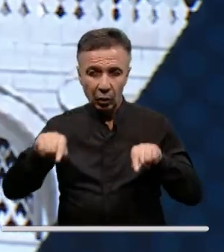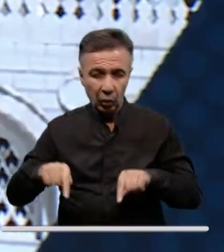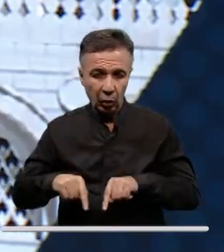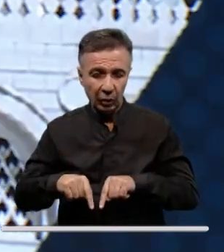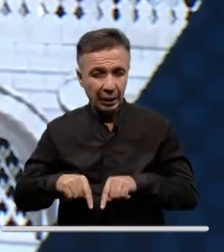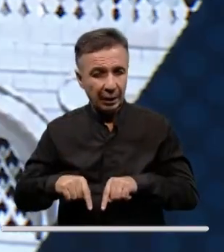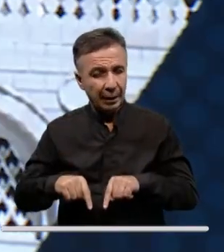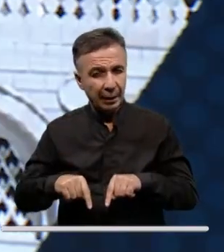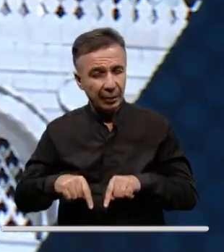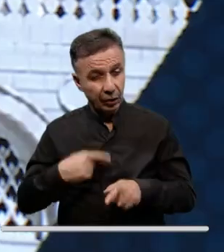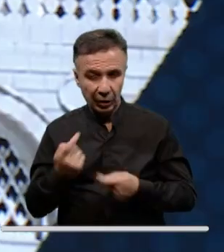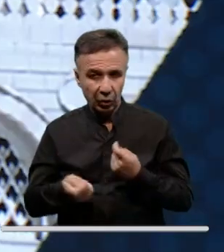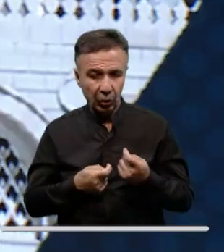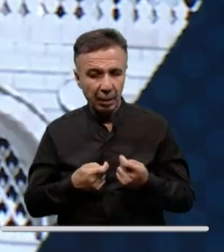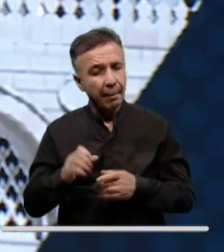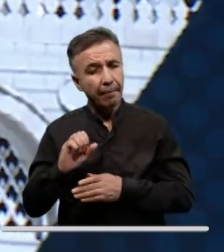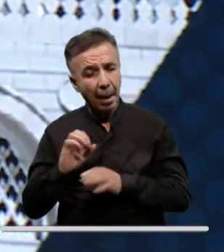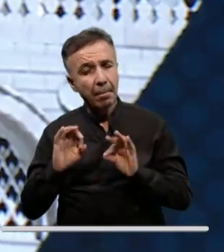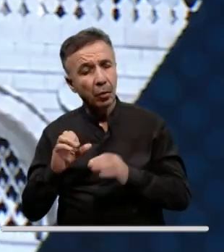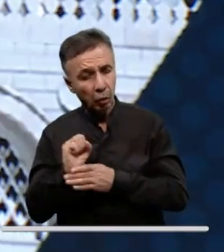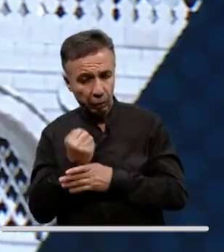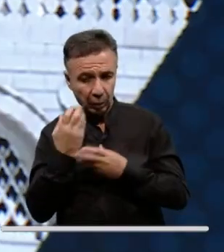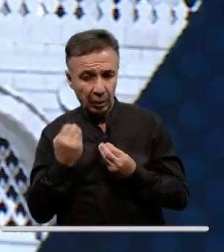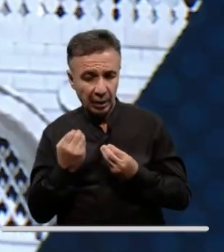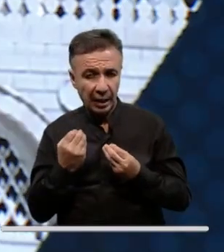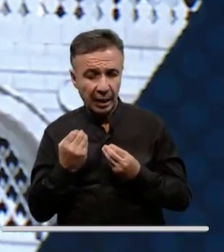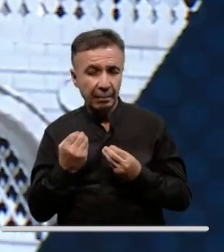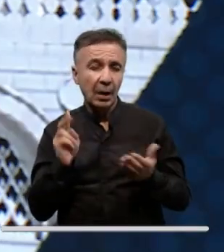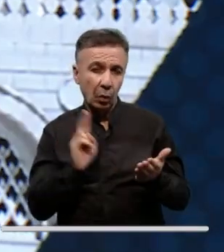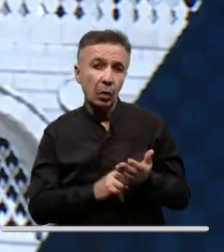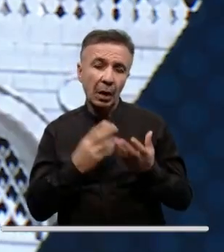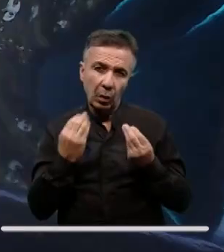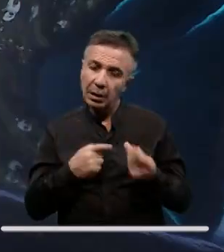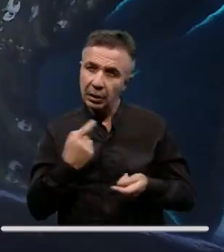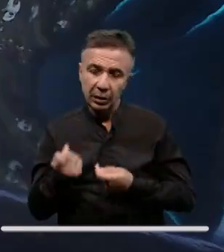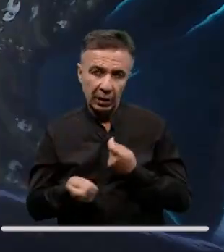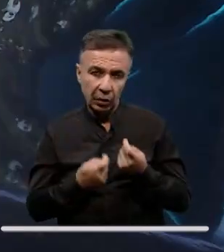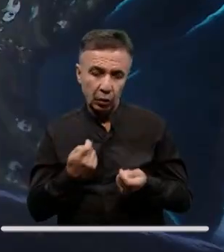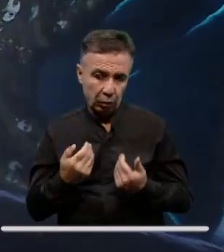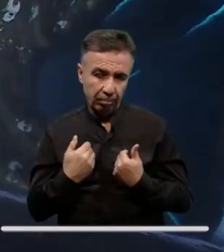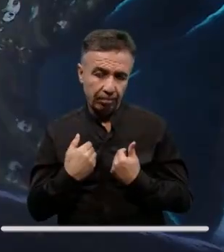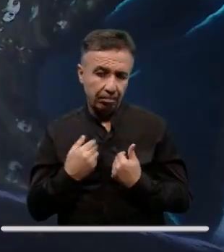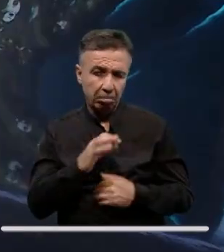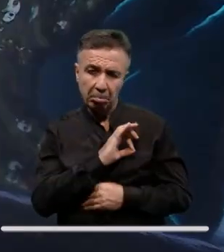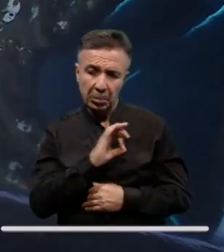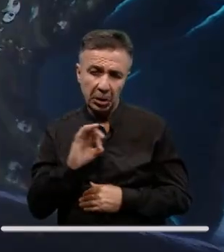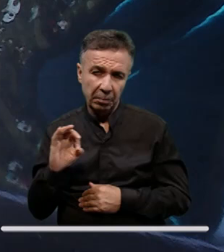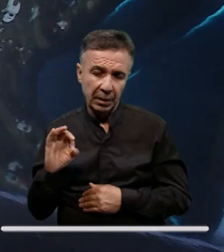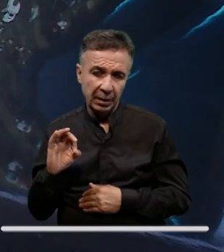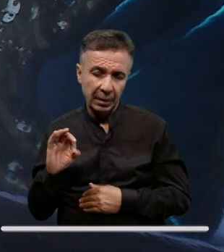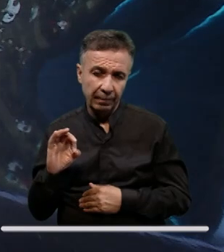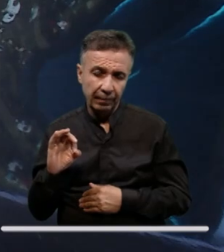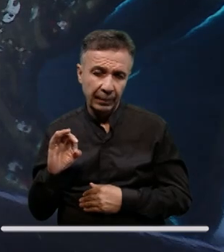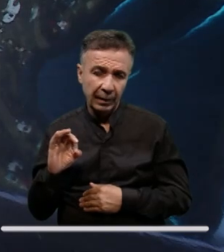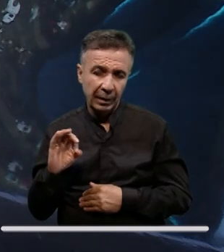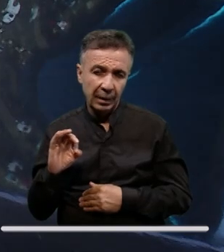günden beri hem uzman olarak hem üye olarak Eee çalışıyorum eee hiçbir müktesebat mızda